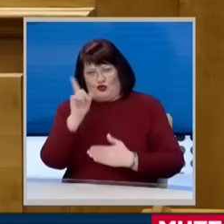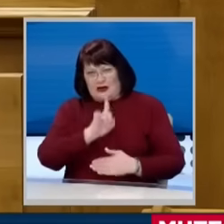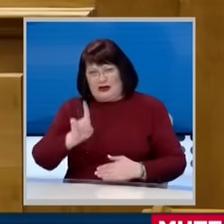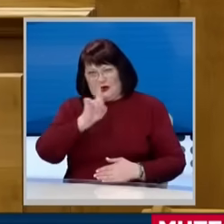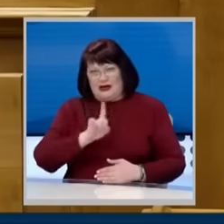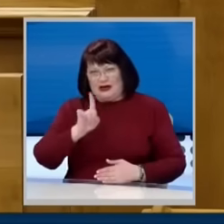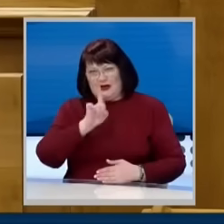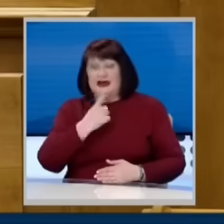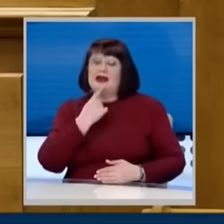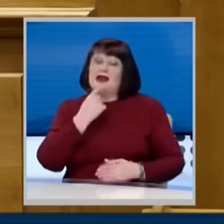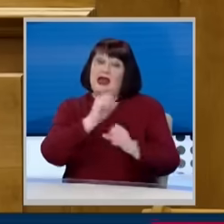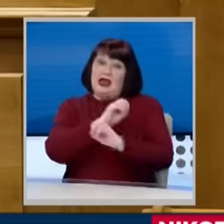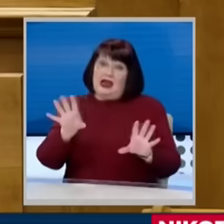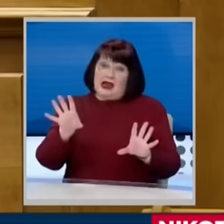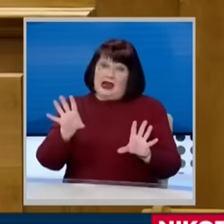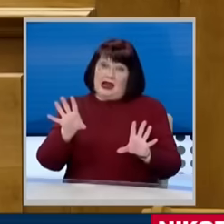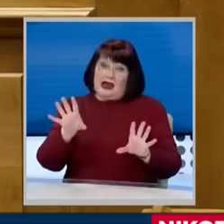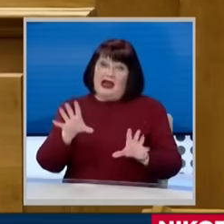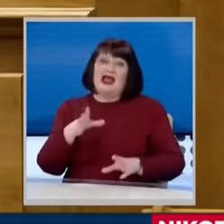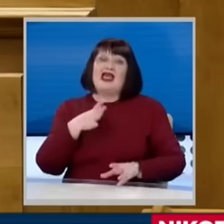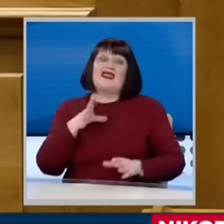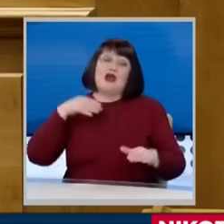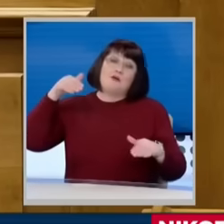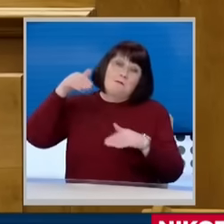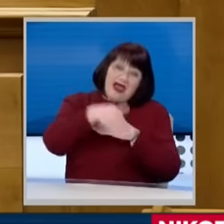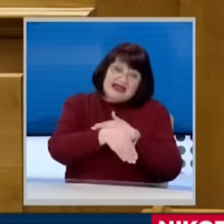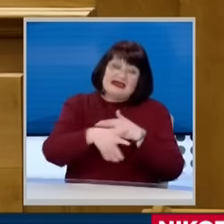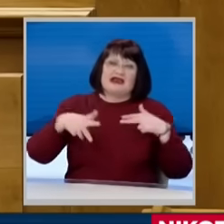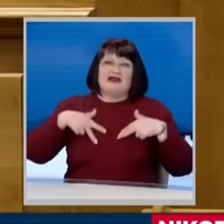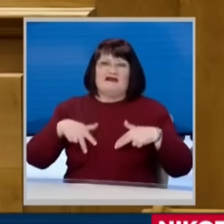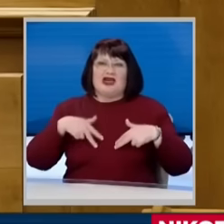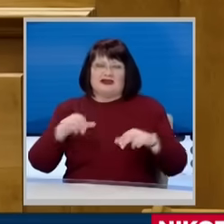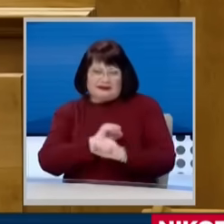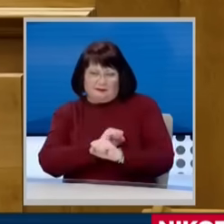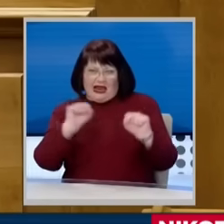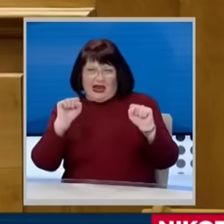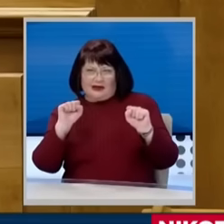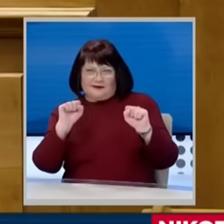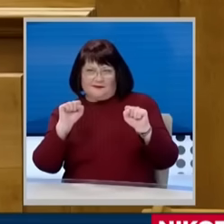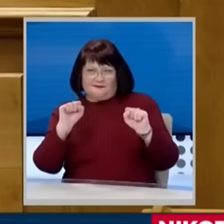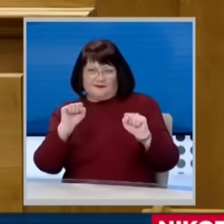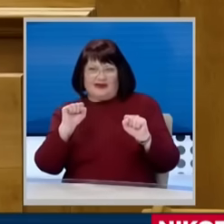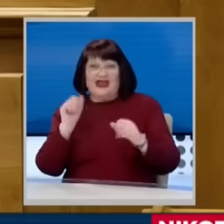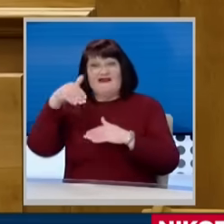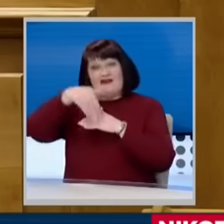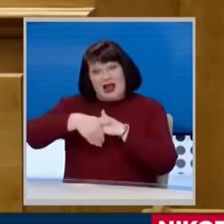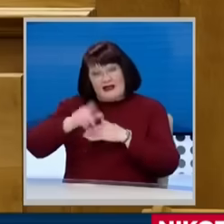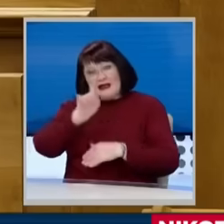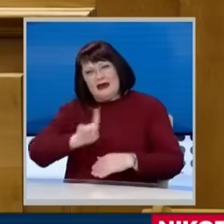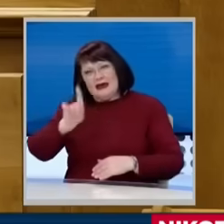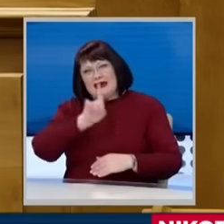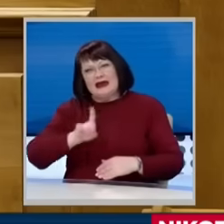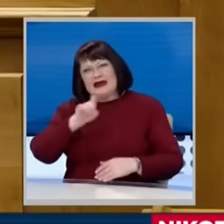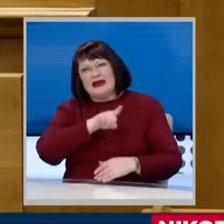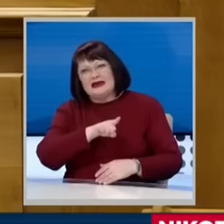Κυριακής λέγατε ότι θέλουν να σας ρίξουν και να σας αποσταθεροποιήσουν και το βράδυ της Κυριακής